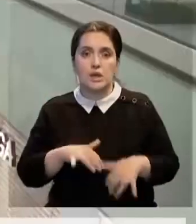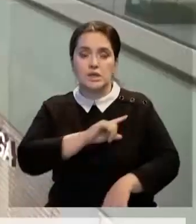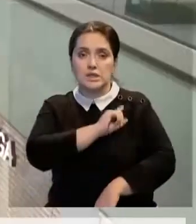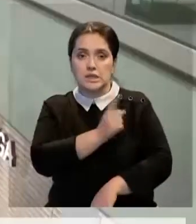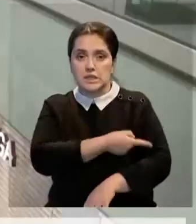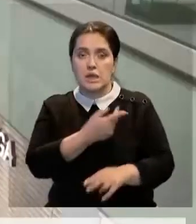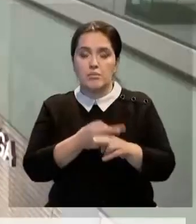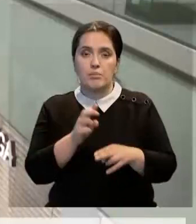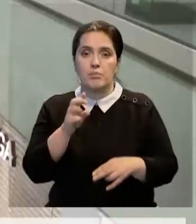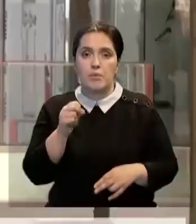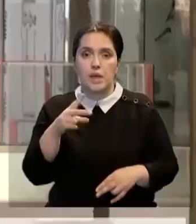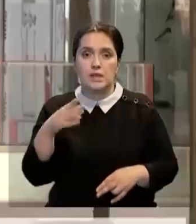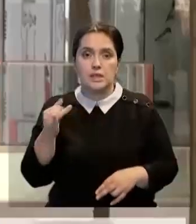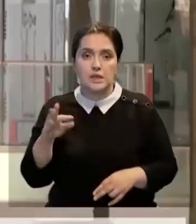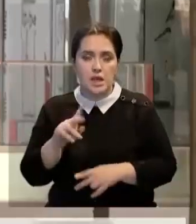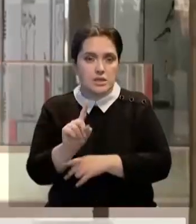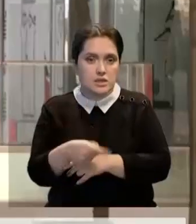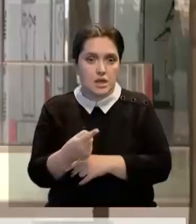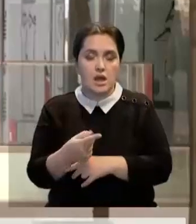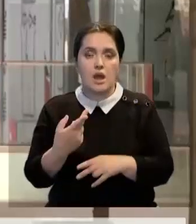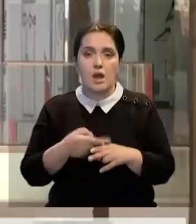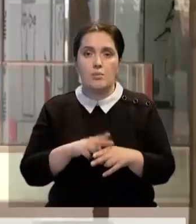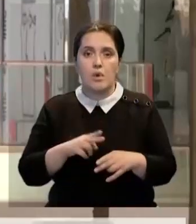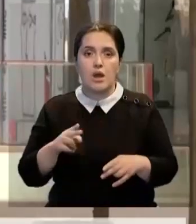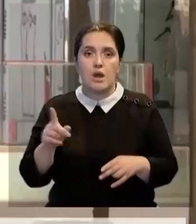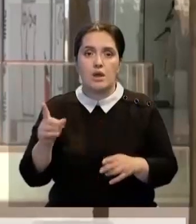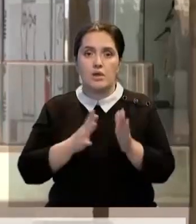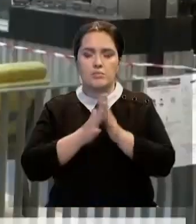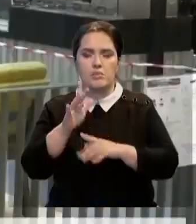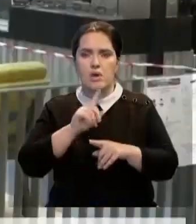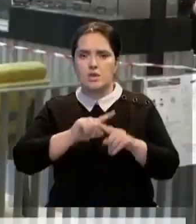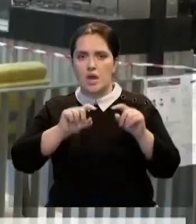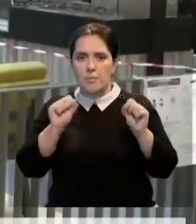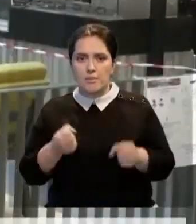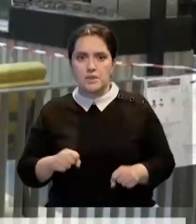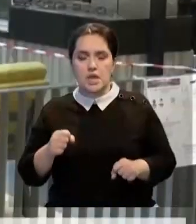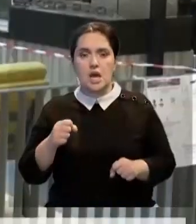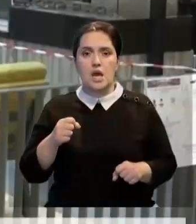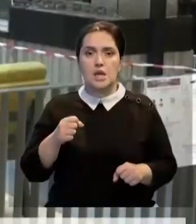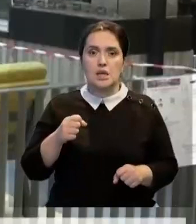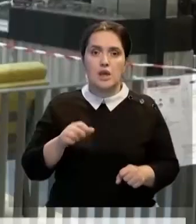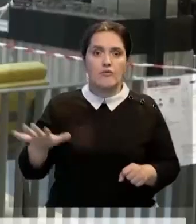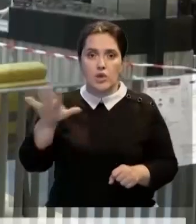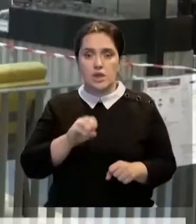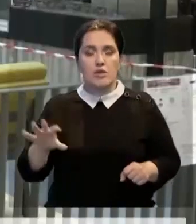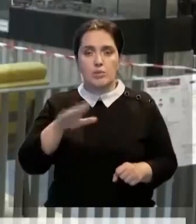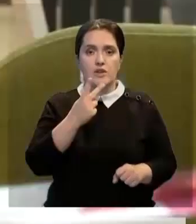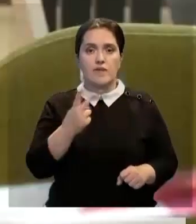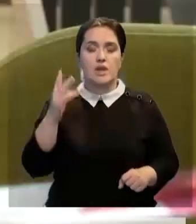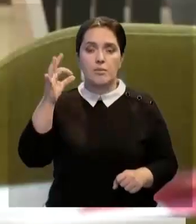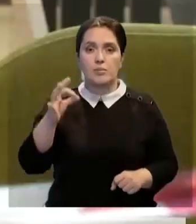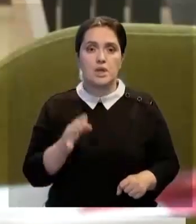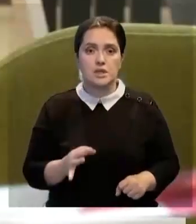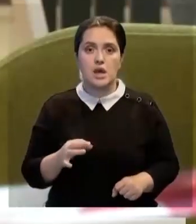всего в странах Балтии. В Эстонии рост цен в годовом сравнении был самым быстрым в зоне евро и составил 22%. За